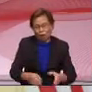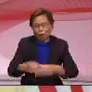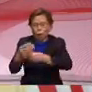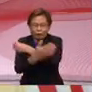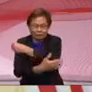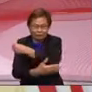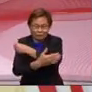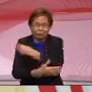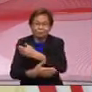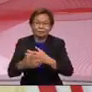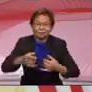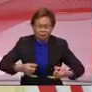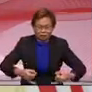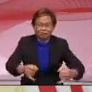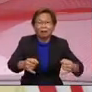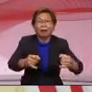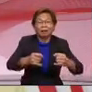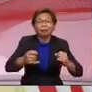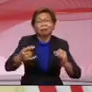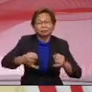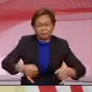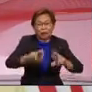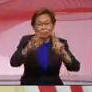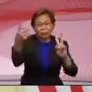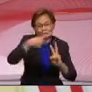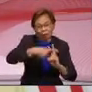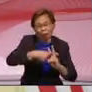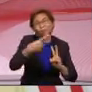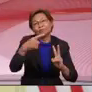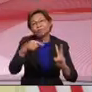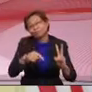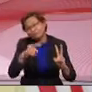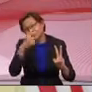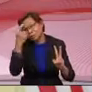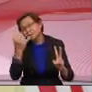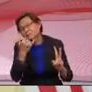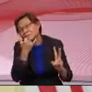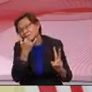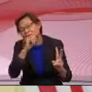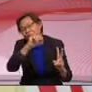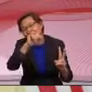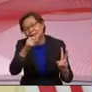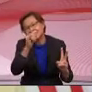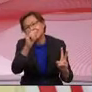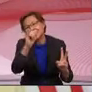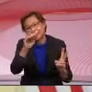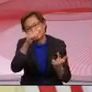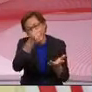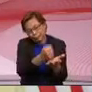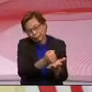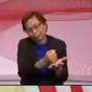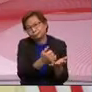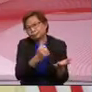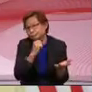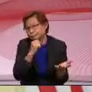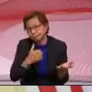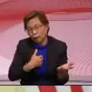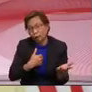di sekatan jalan raya Ops Benteng di atas kesalahan immigration. Ops